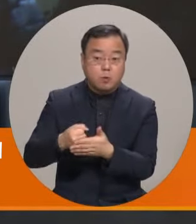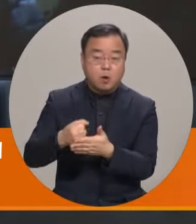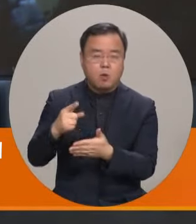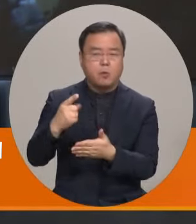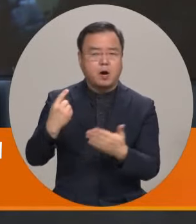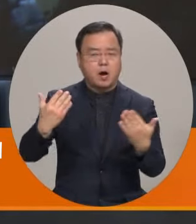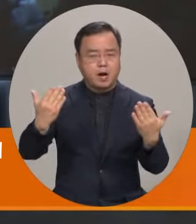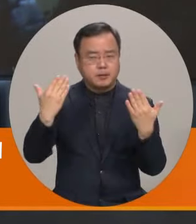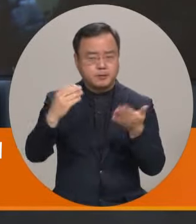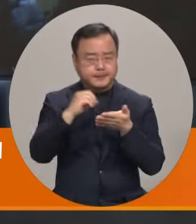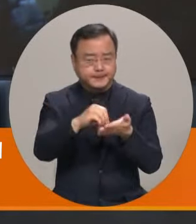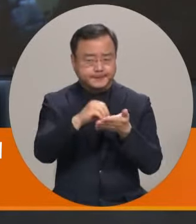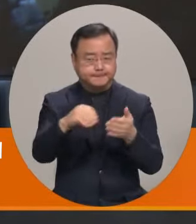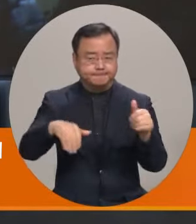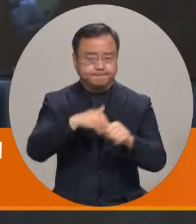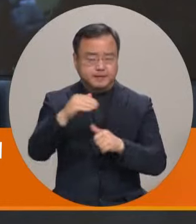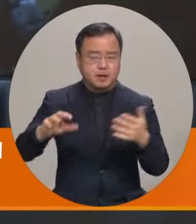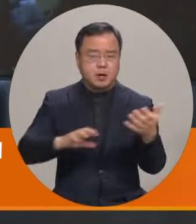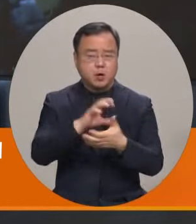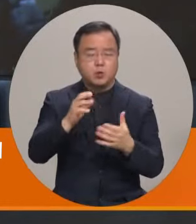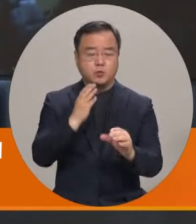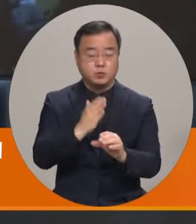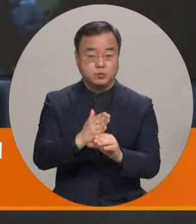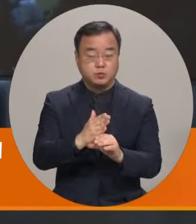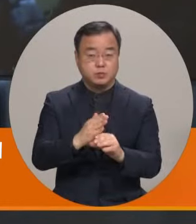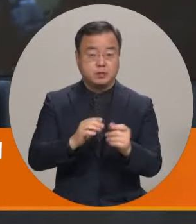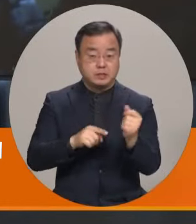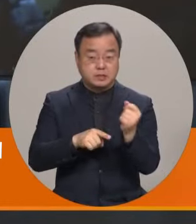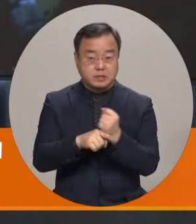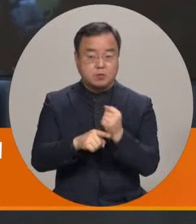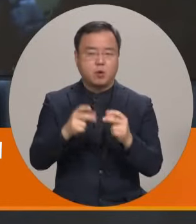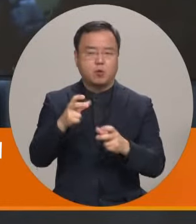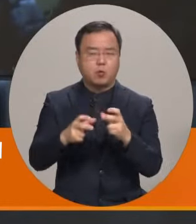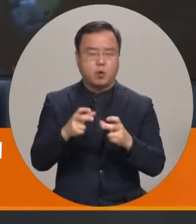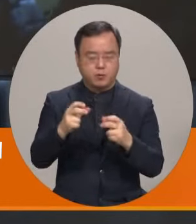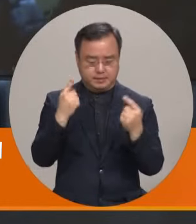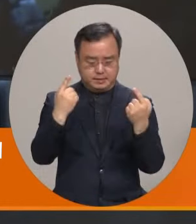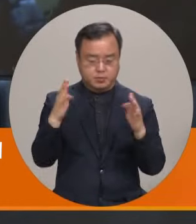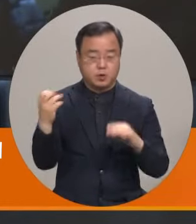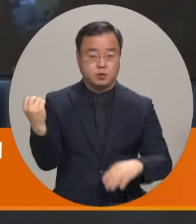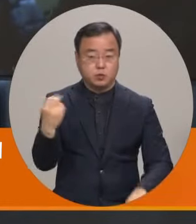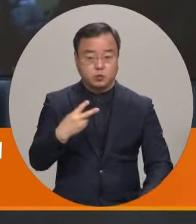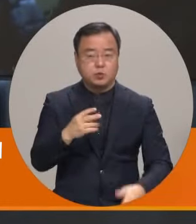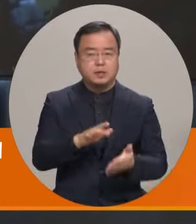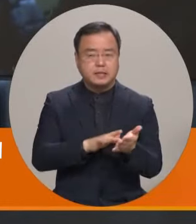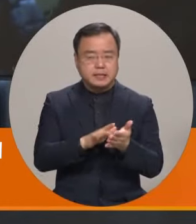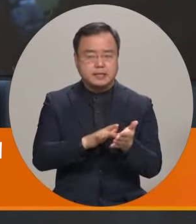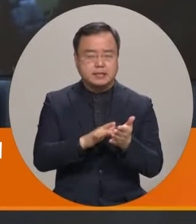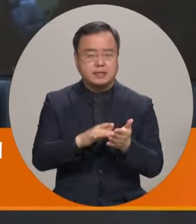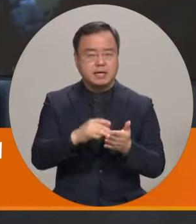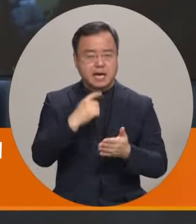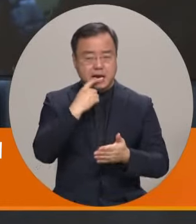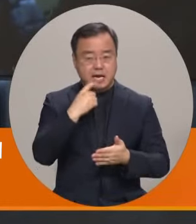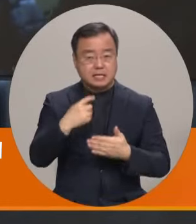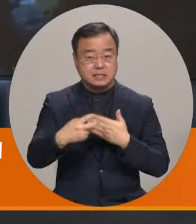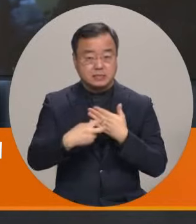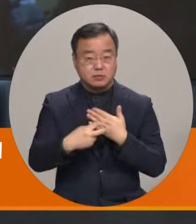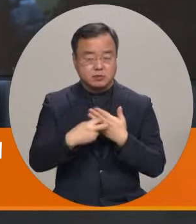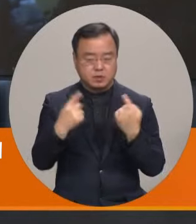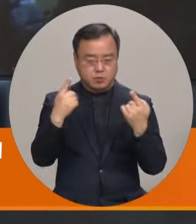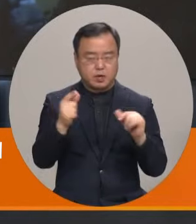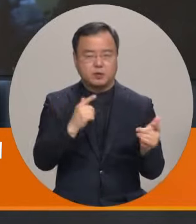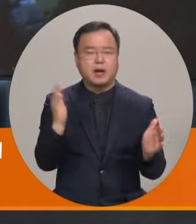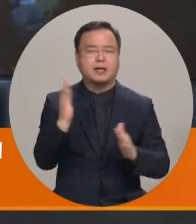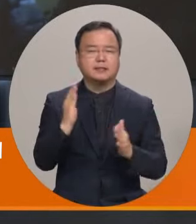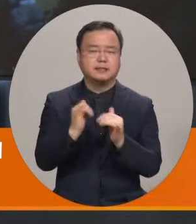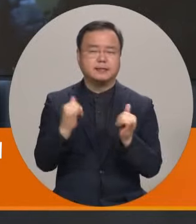대학생은 물론 수의대나 약대 등 인기 학과 재학생들까지 이 의대 입시에 다시 뛰어들 조짐을 보이고